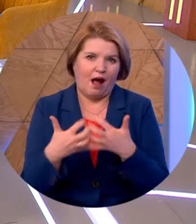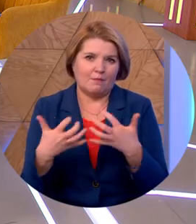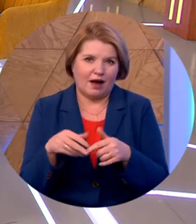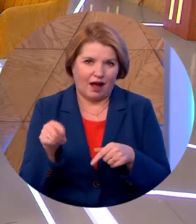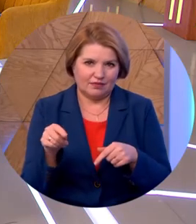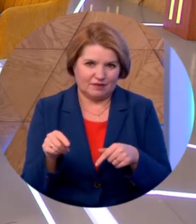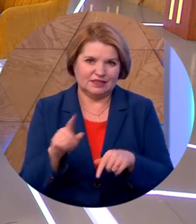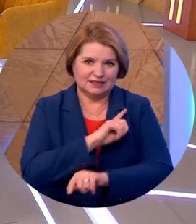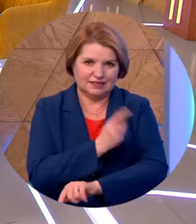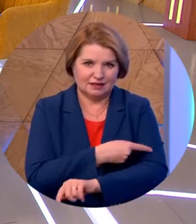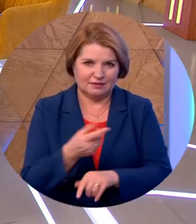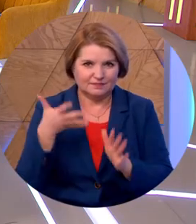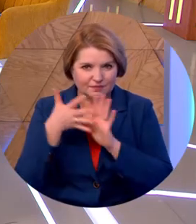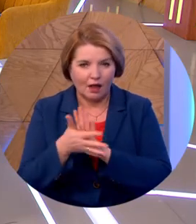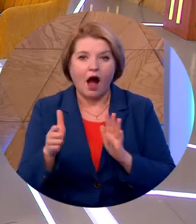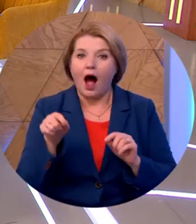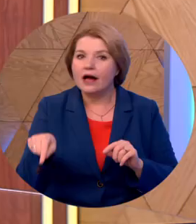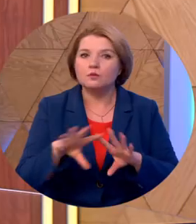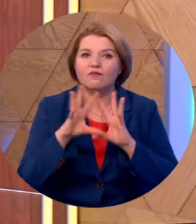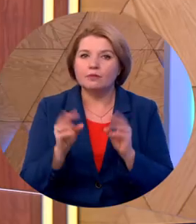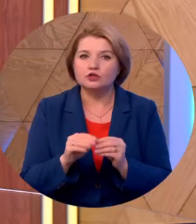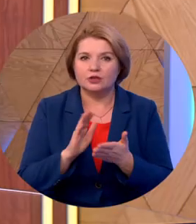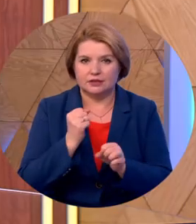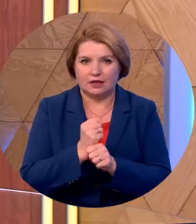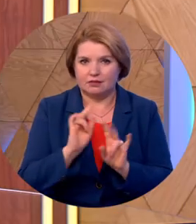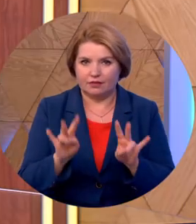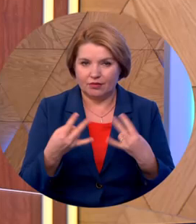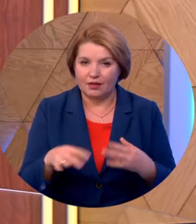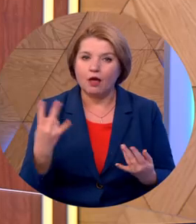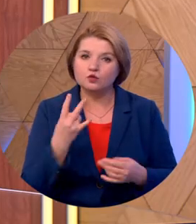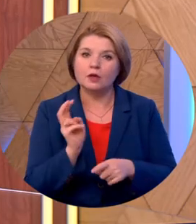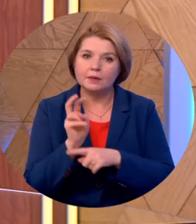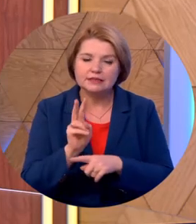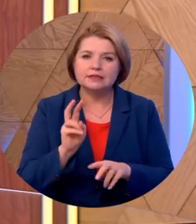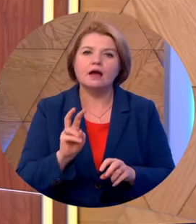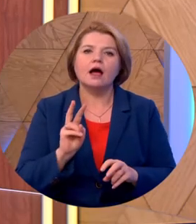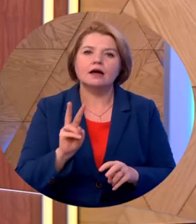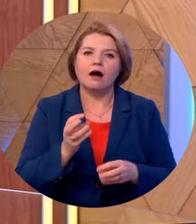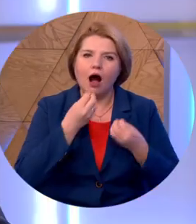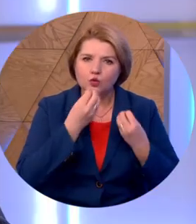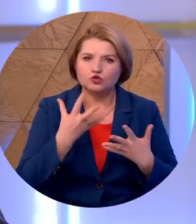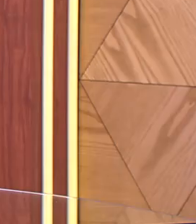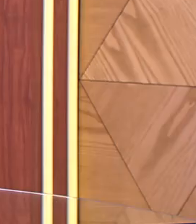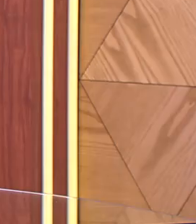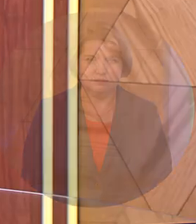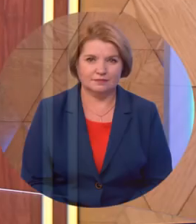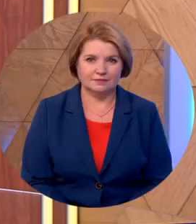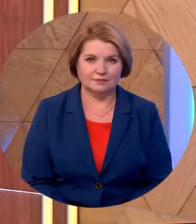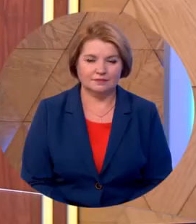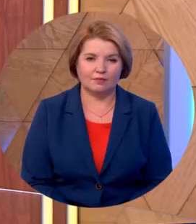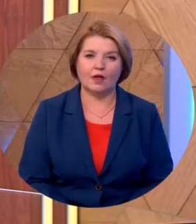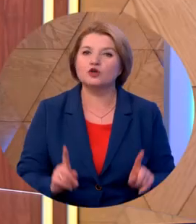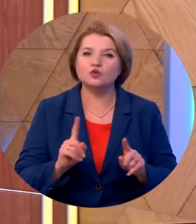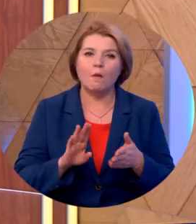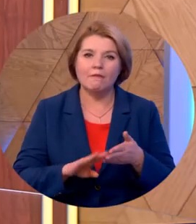пациент должен прийти к квалифицированному специалисту который посмотрит и скажет что нужно делать именно конкретно ему что самое